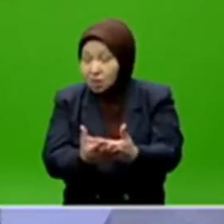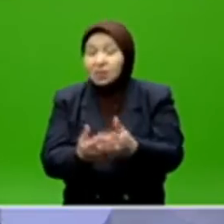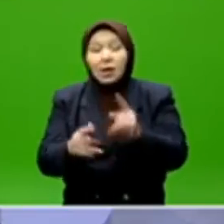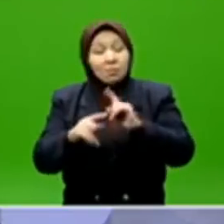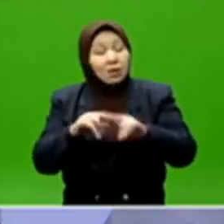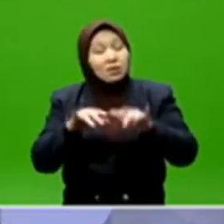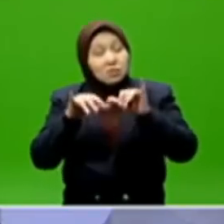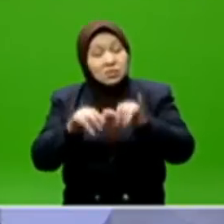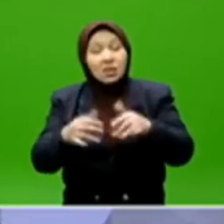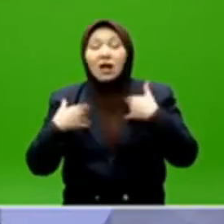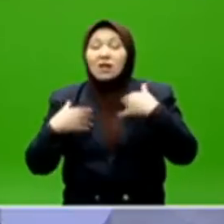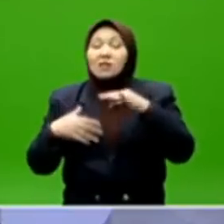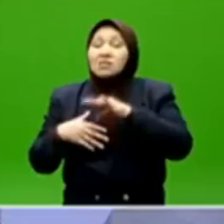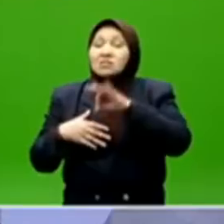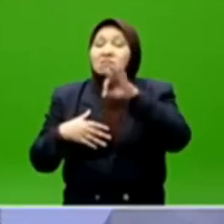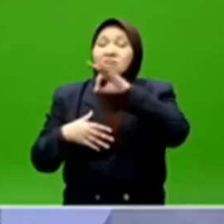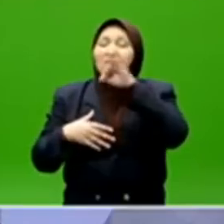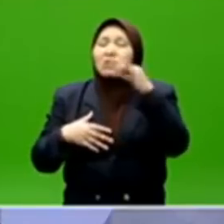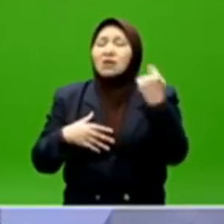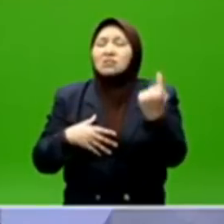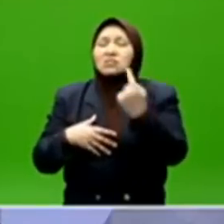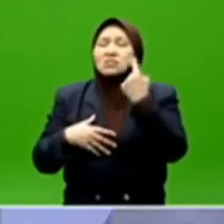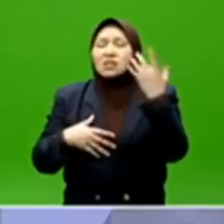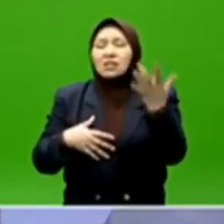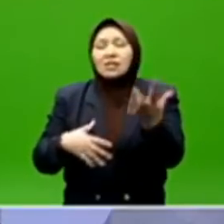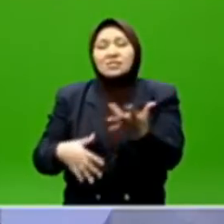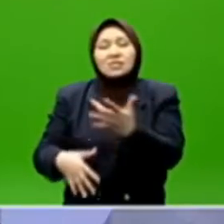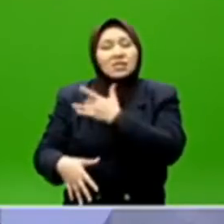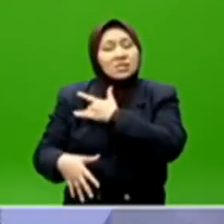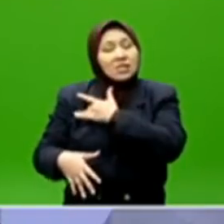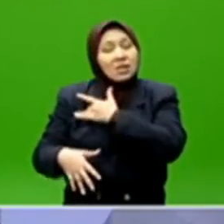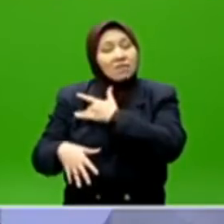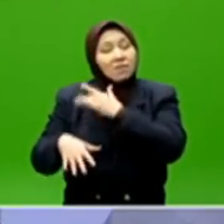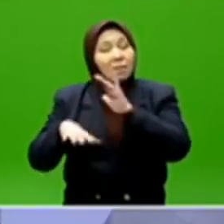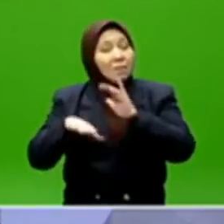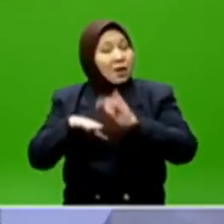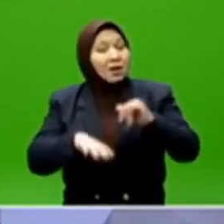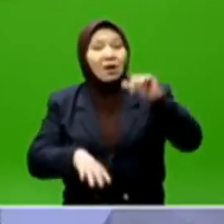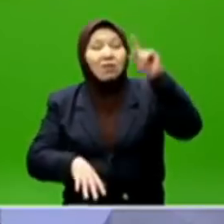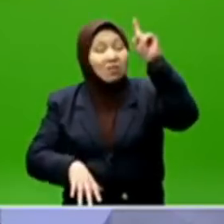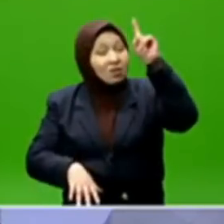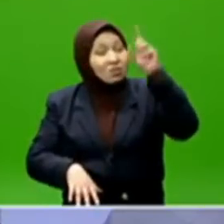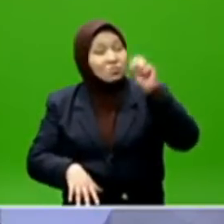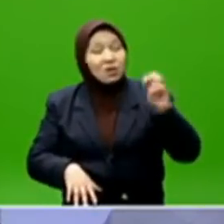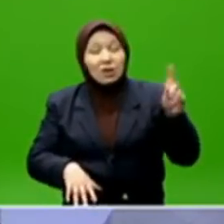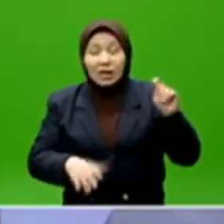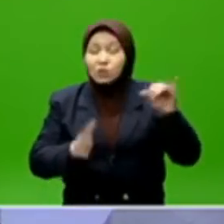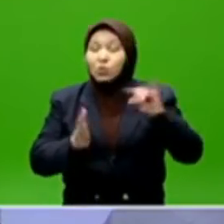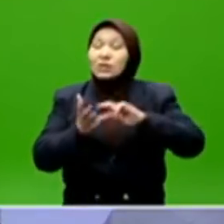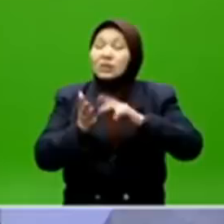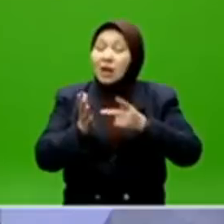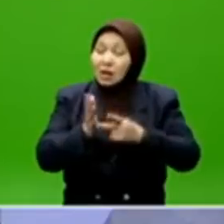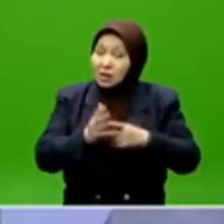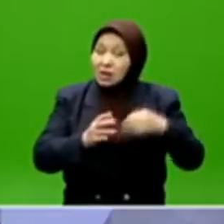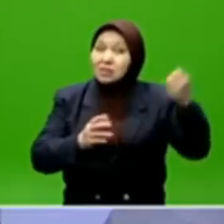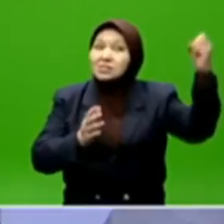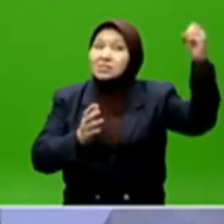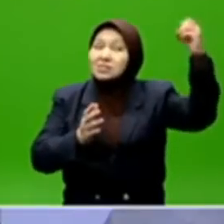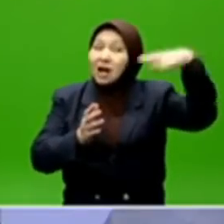lagi ada jiwa yang sentiasa sensitif kepada Allah Subhanahu Wa Taala, kerana itu lambang kepada nur.